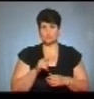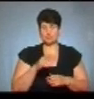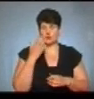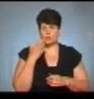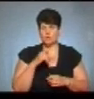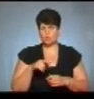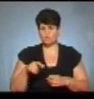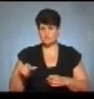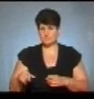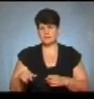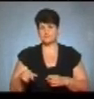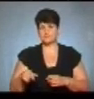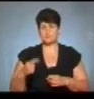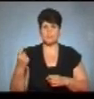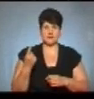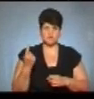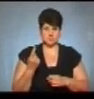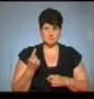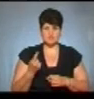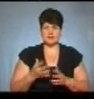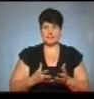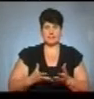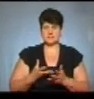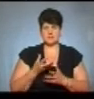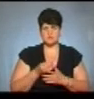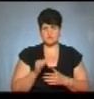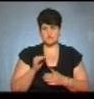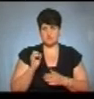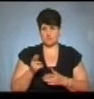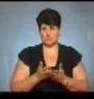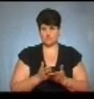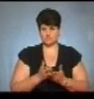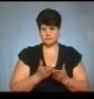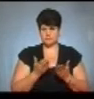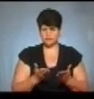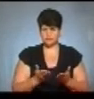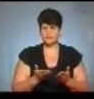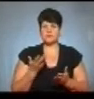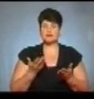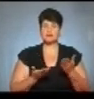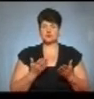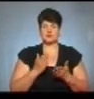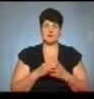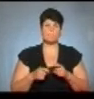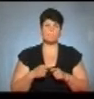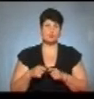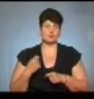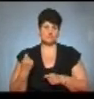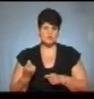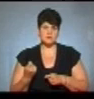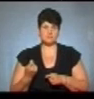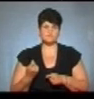людина, перше, не сплачує за житлово-комунальні послуги, якщо є порушення,